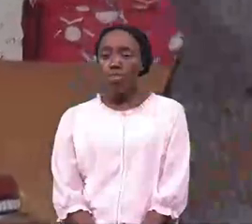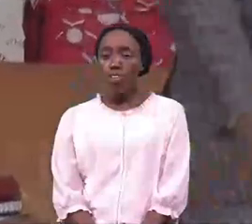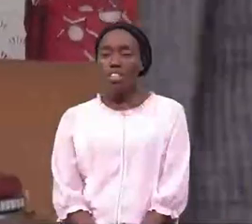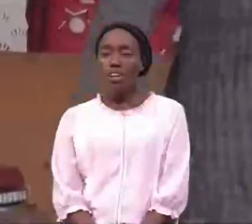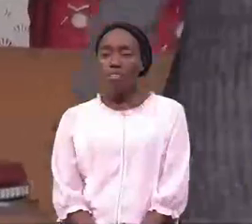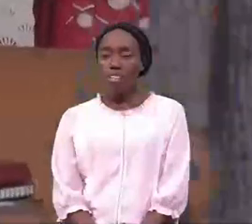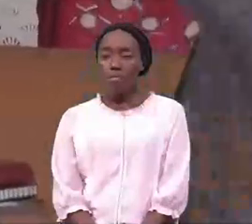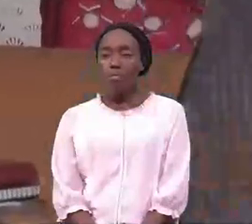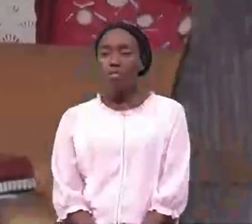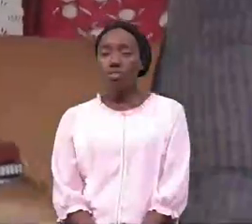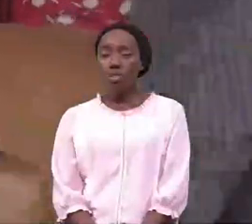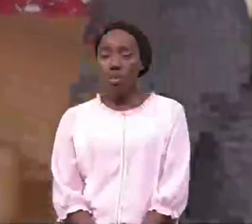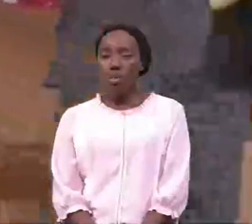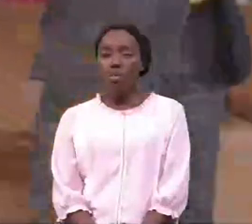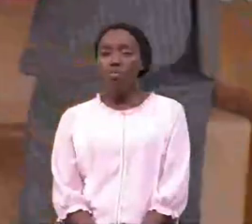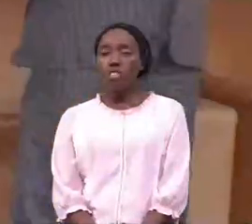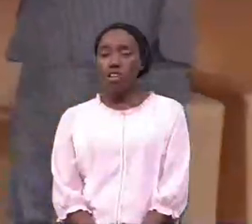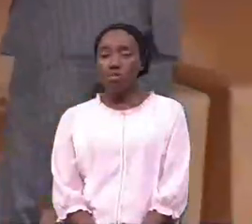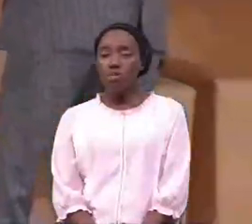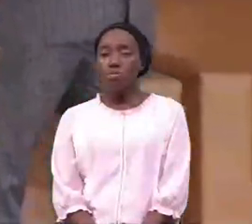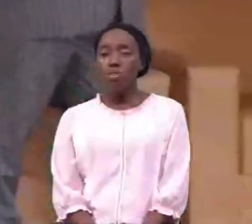La corde à trois fils ne se rompt pas.